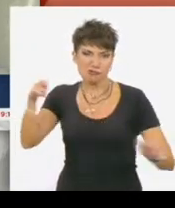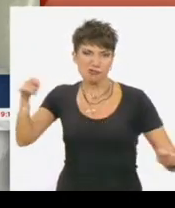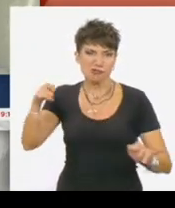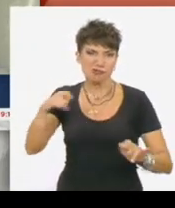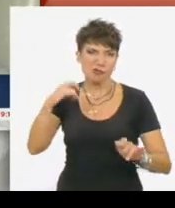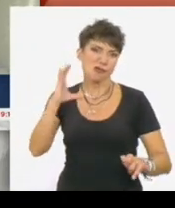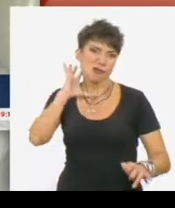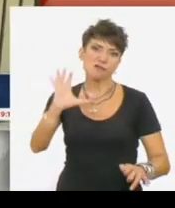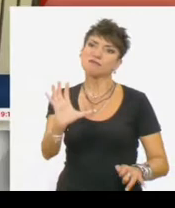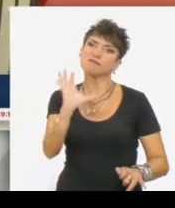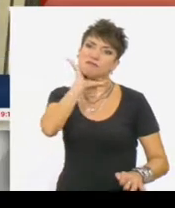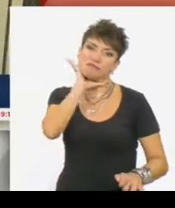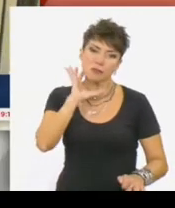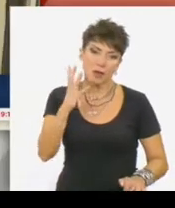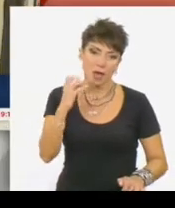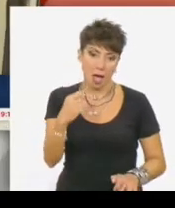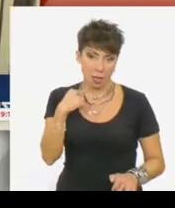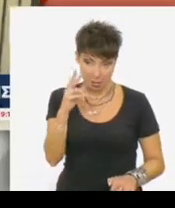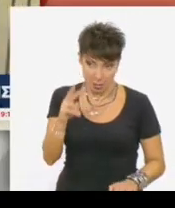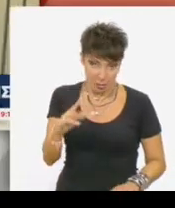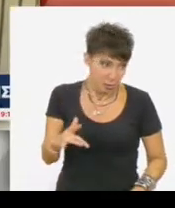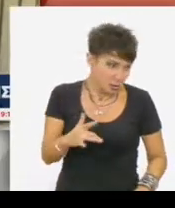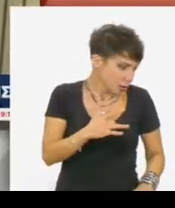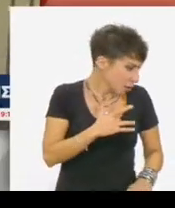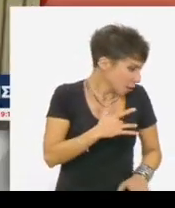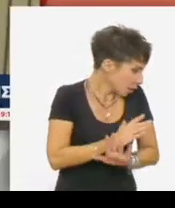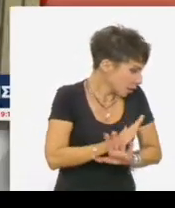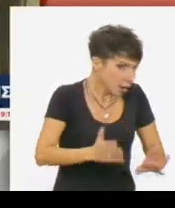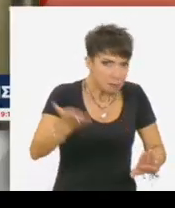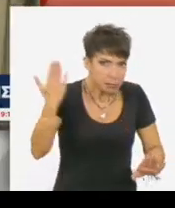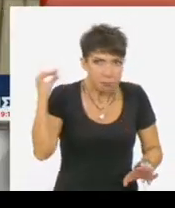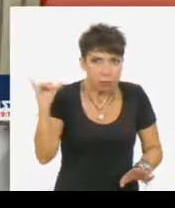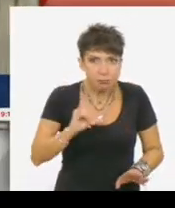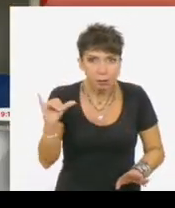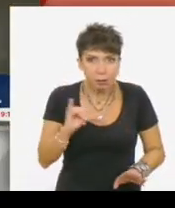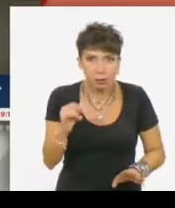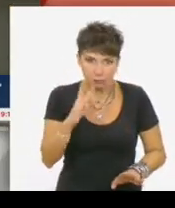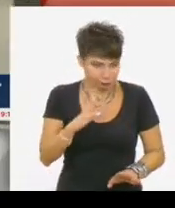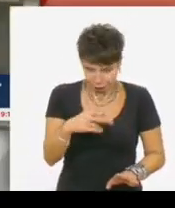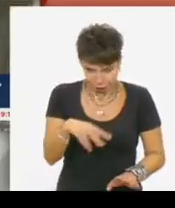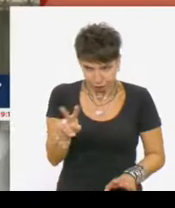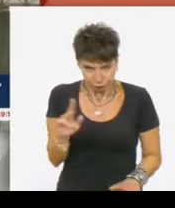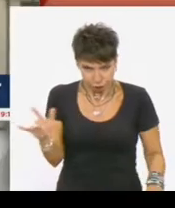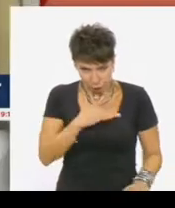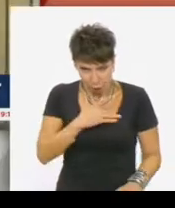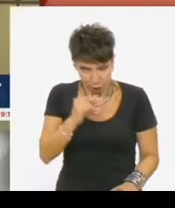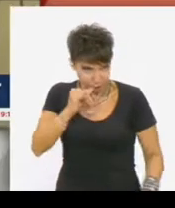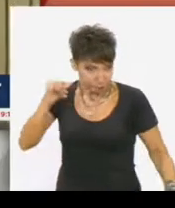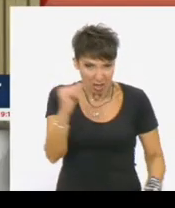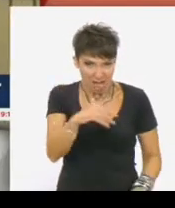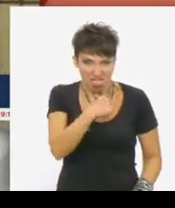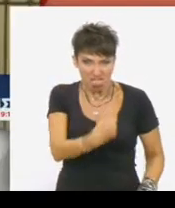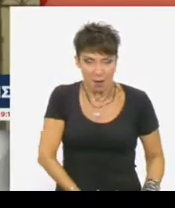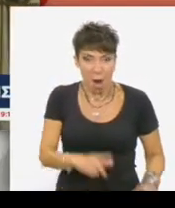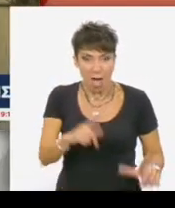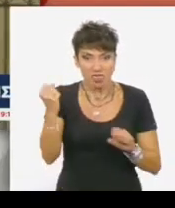οποία αγκλούβησε το ζώο. Αντικρίζοντας το αποτρόπαιο θέαμα την περασμένη Πέμπτη, περαστικός ειδοποίησε το Δήμο Αγίου Δημητρίου,